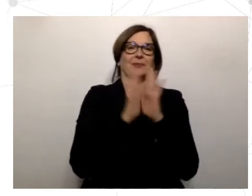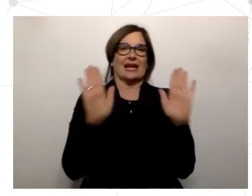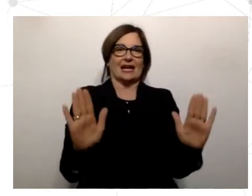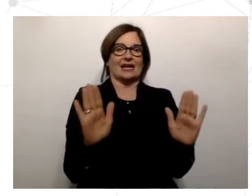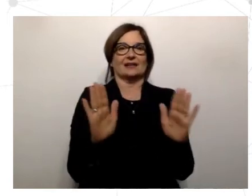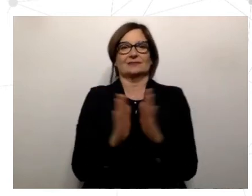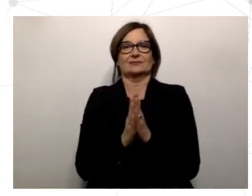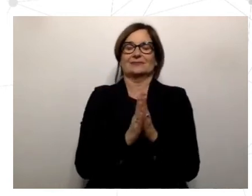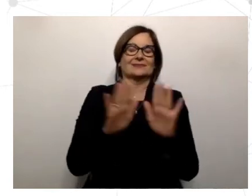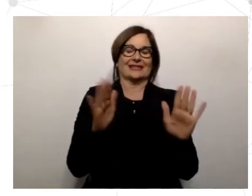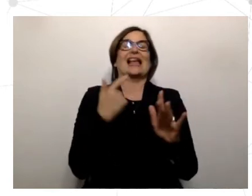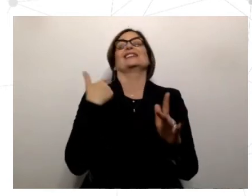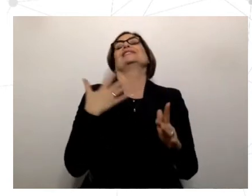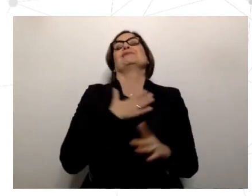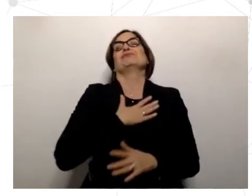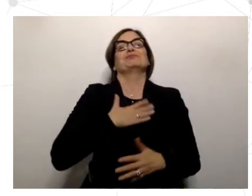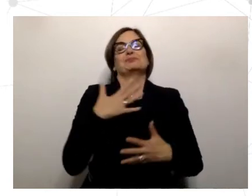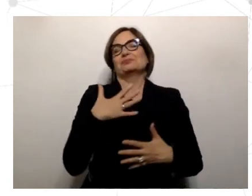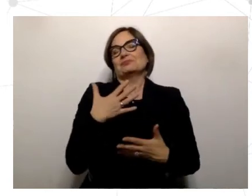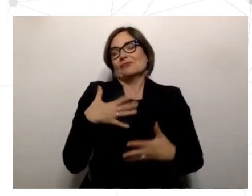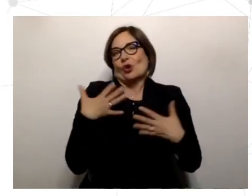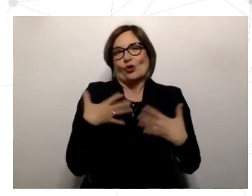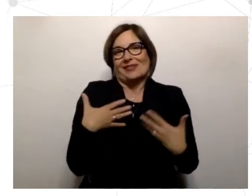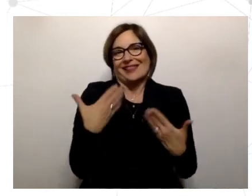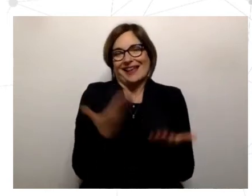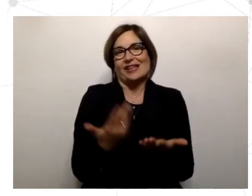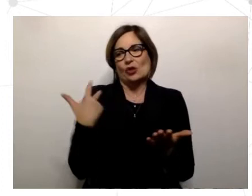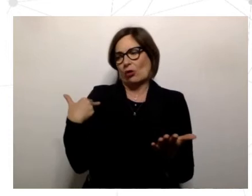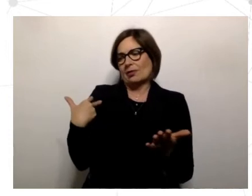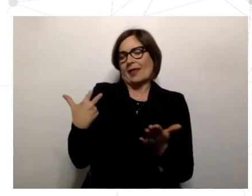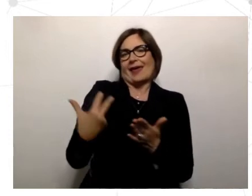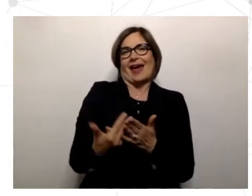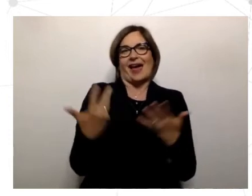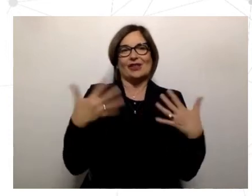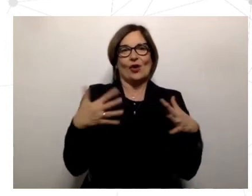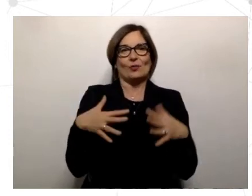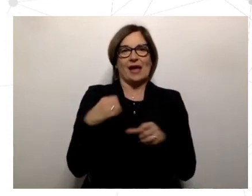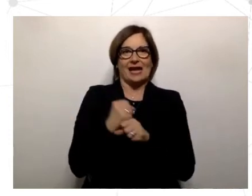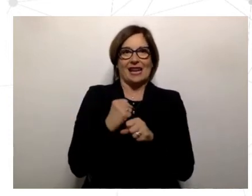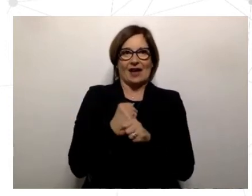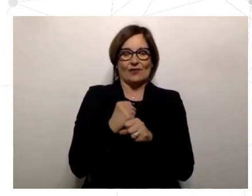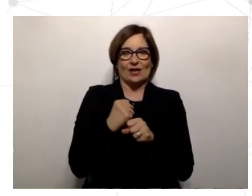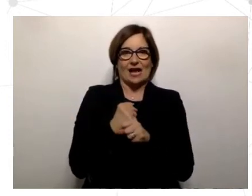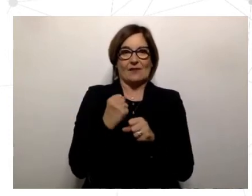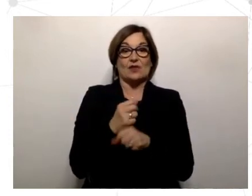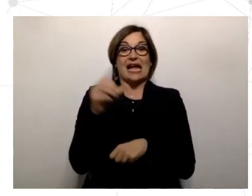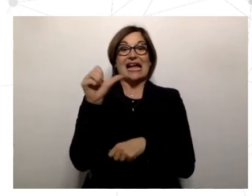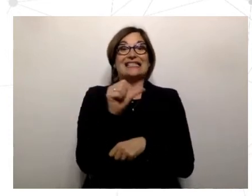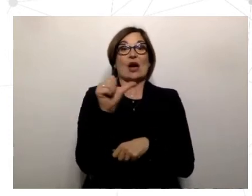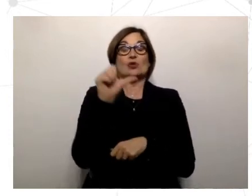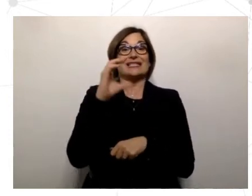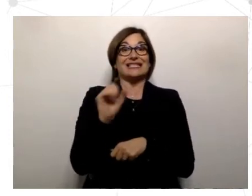it's a pleasure, è un piacere. Da 3 anni ormai lavoriamo nei paesi in cui Soundscape è già